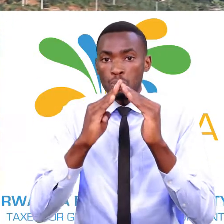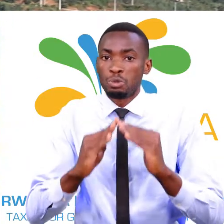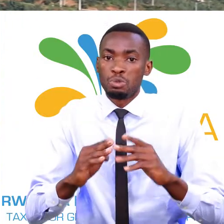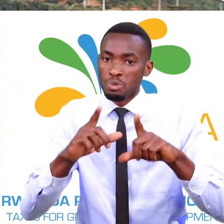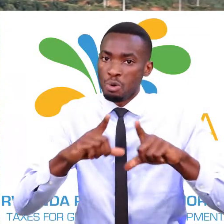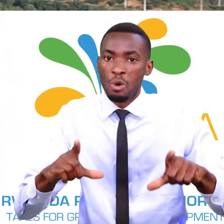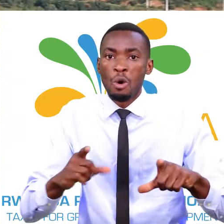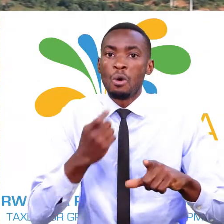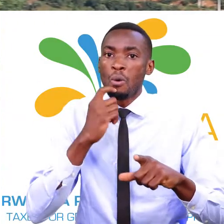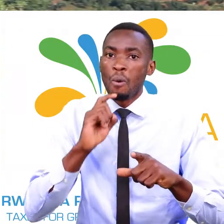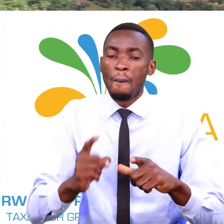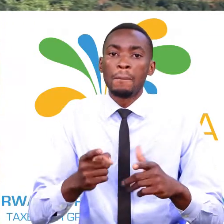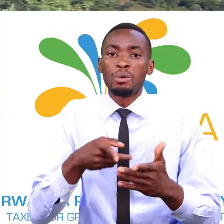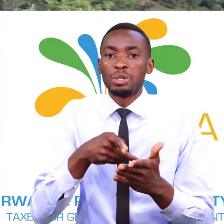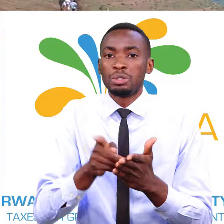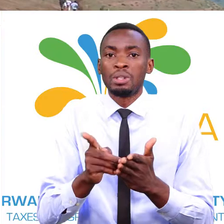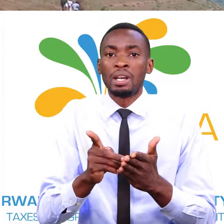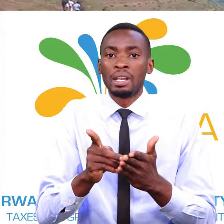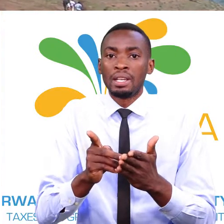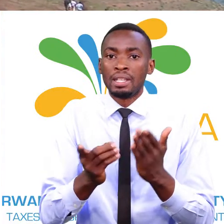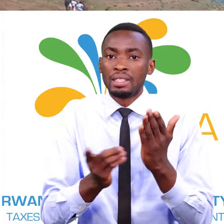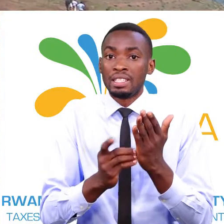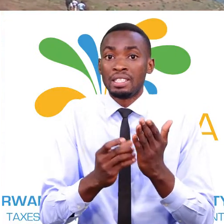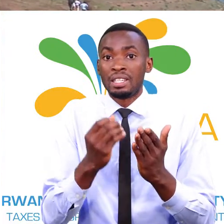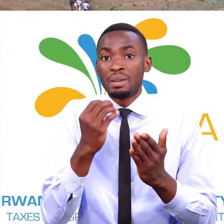uzishyurwa bitarenze itariki ya 30 mata muri uyu mwaka